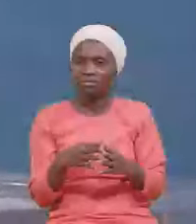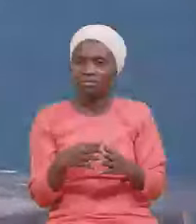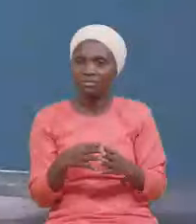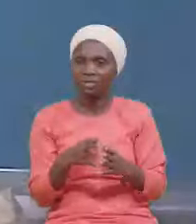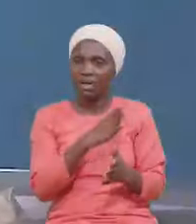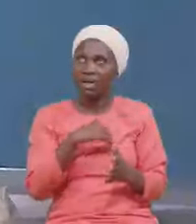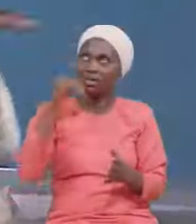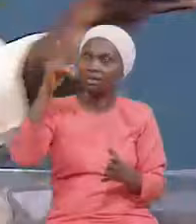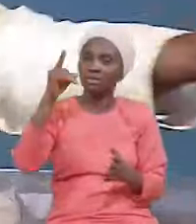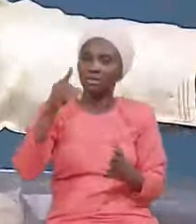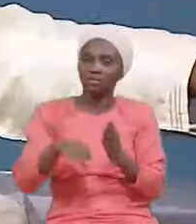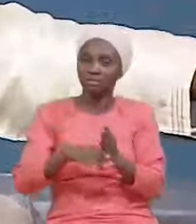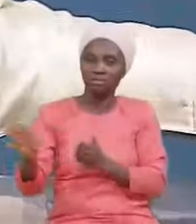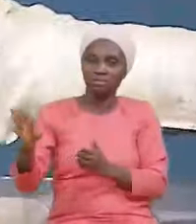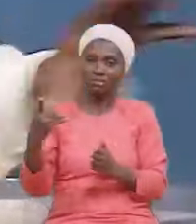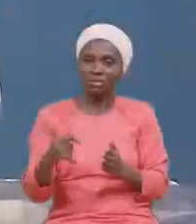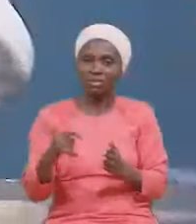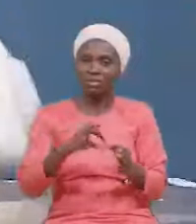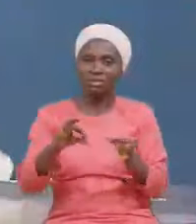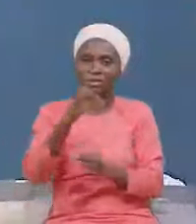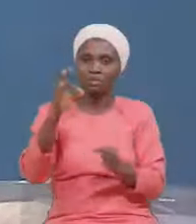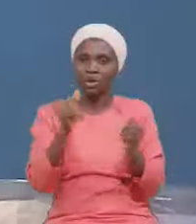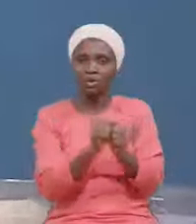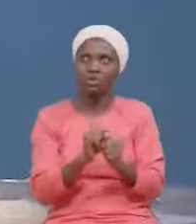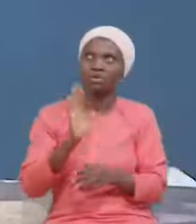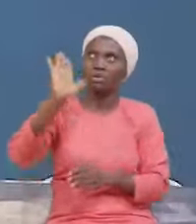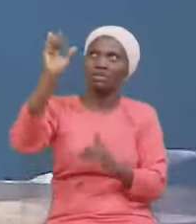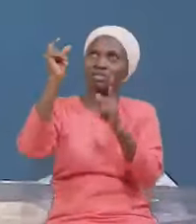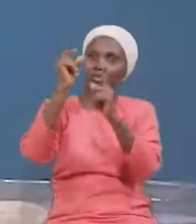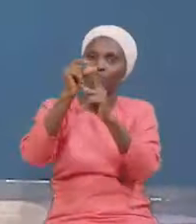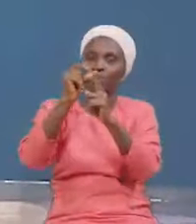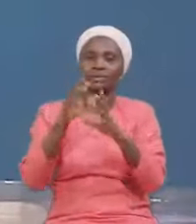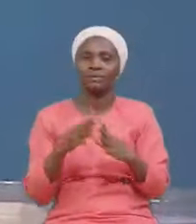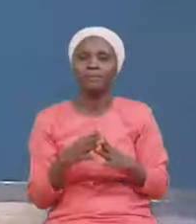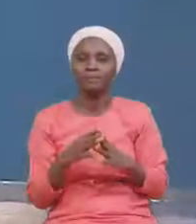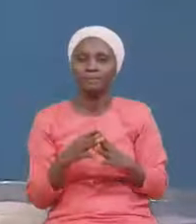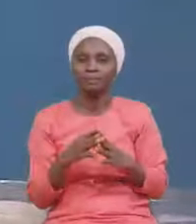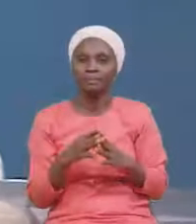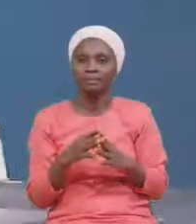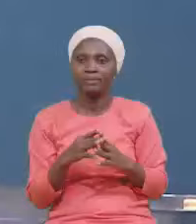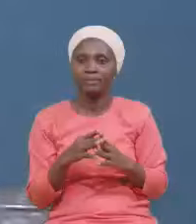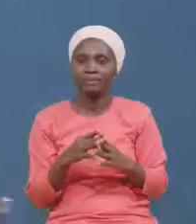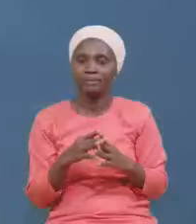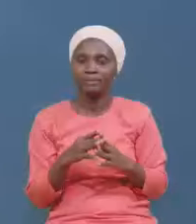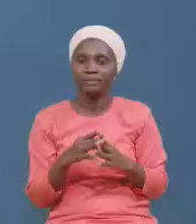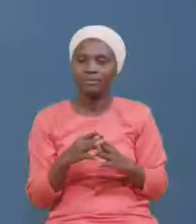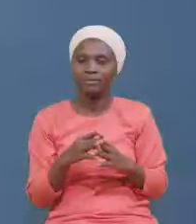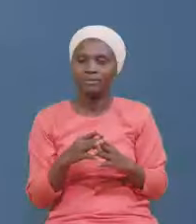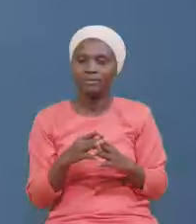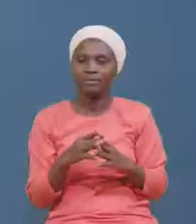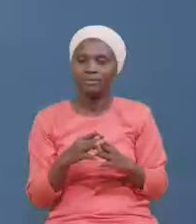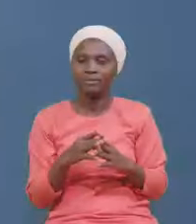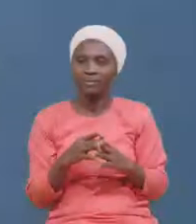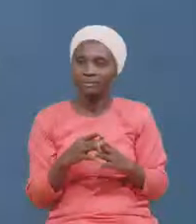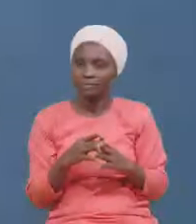cast out the spirits with his word. ఆయన తన వాక్కు చేత దురాత్మలను వెళ్ళగొట్టి వేశాడు.